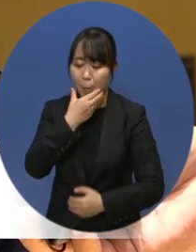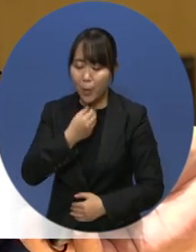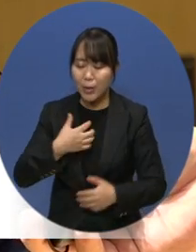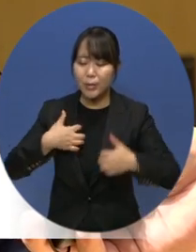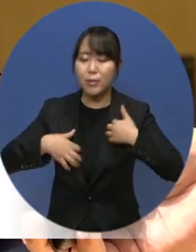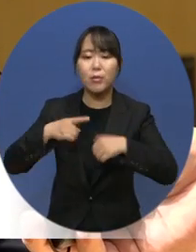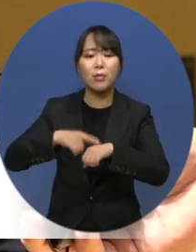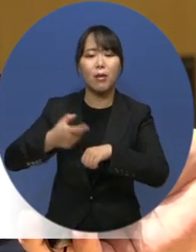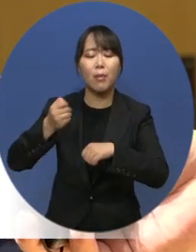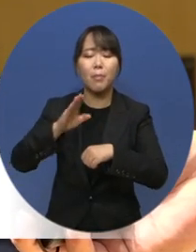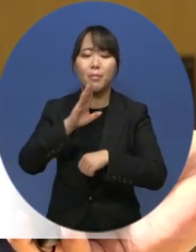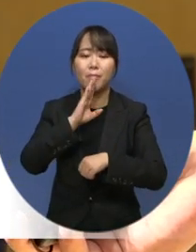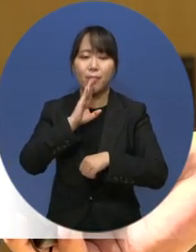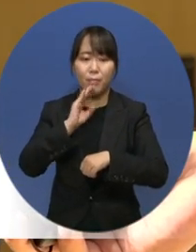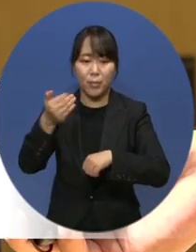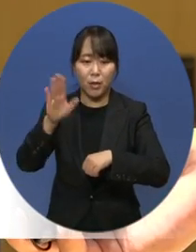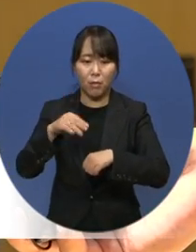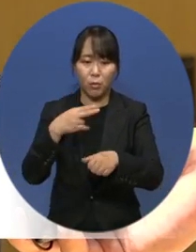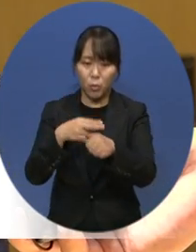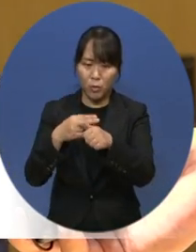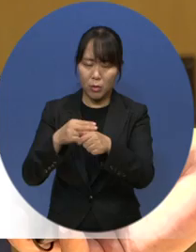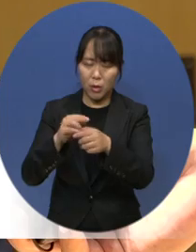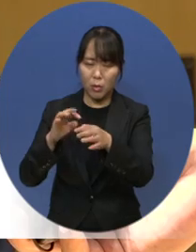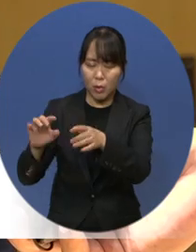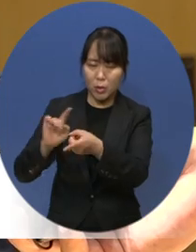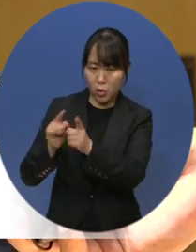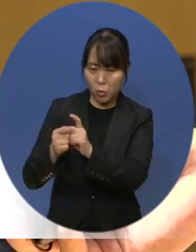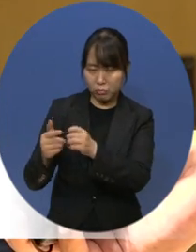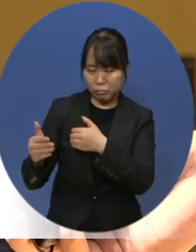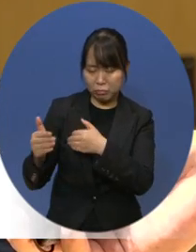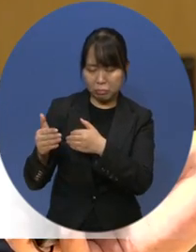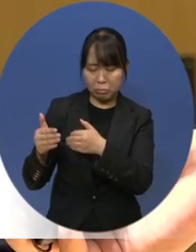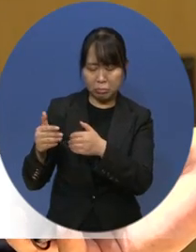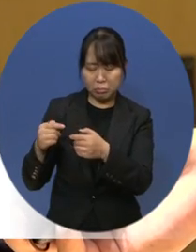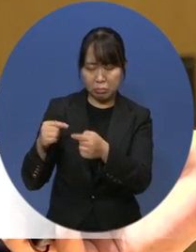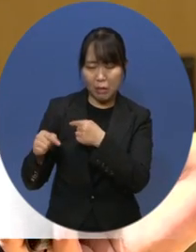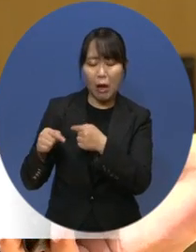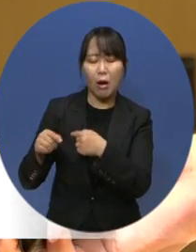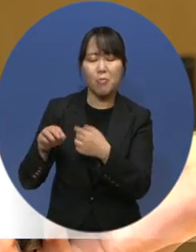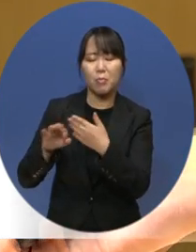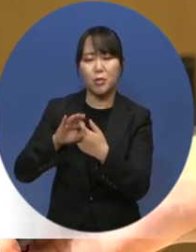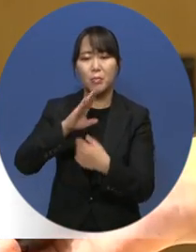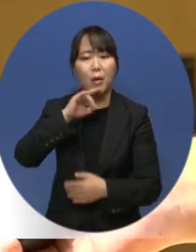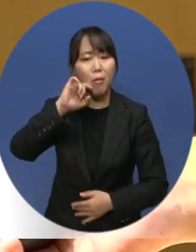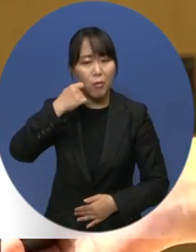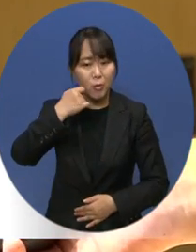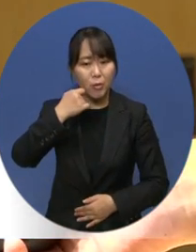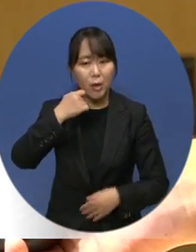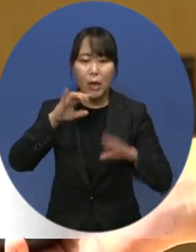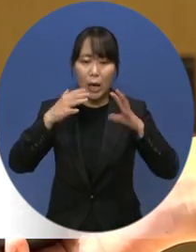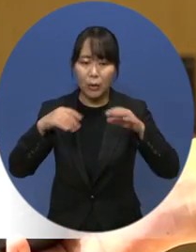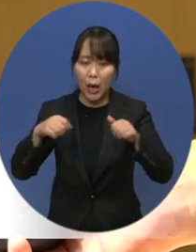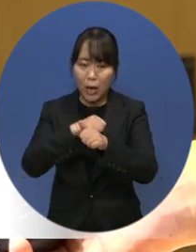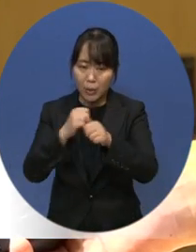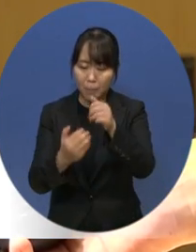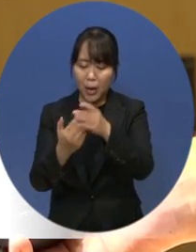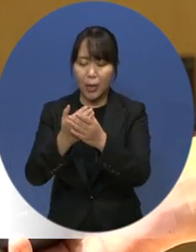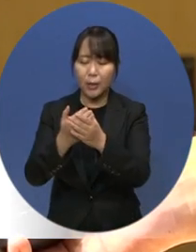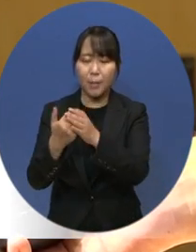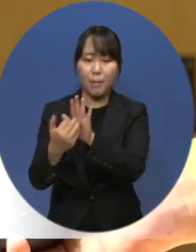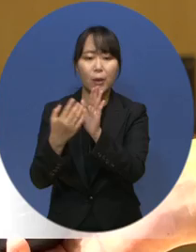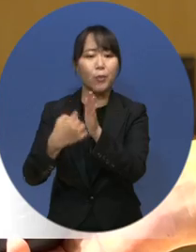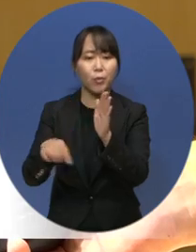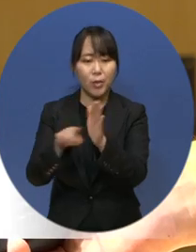즐거운 시간이 돼야 되는데 교사들과의 관계가 참 어그러지면 이게 참 어렵거든요. 아동학대에 일어나지 않기